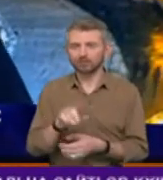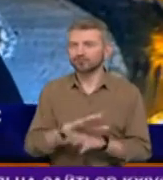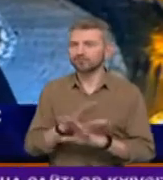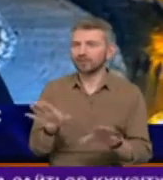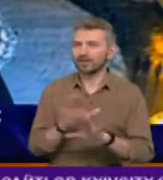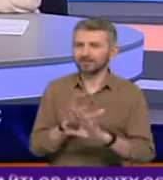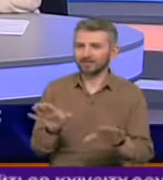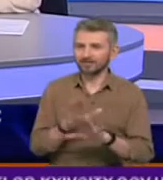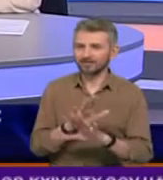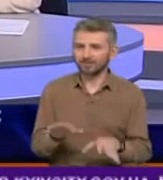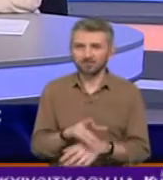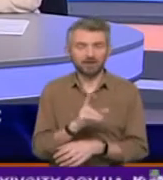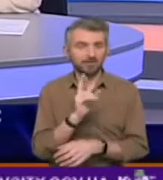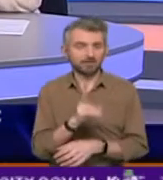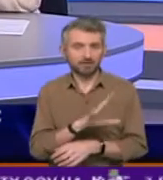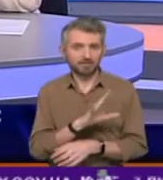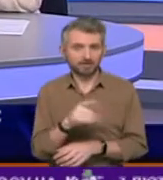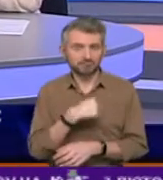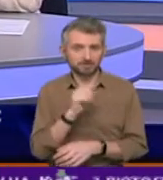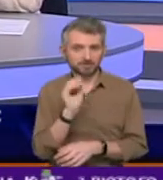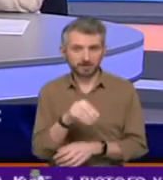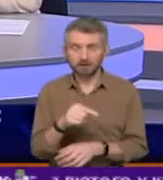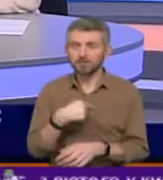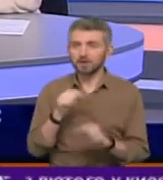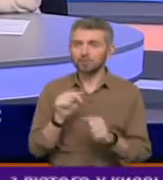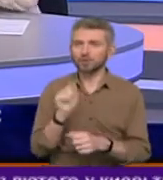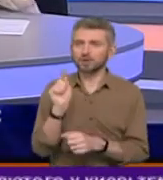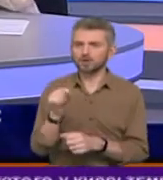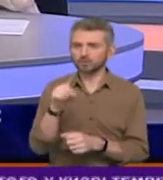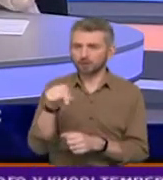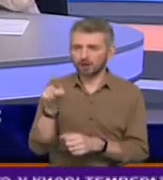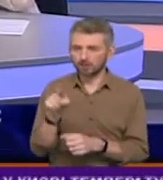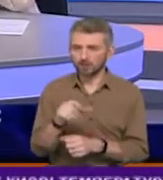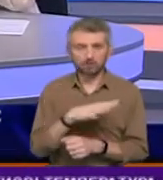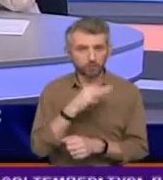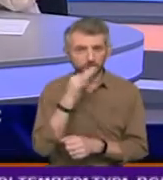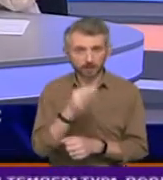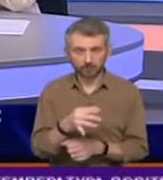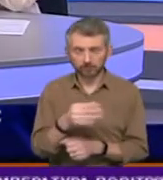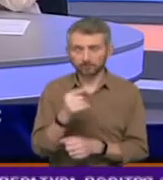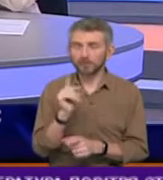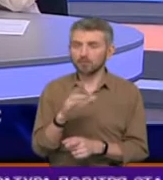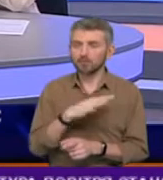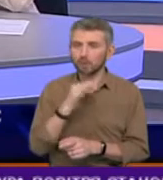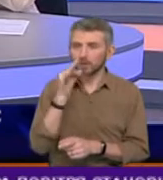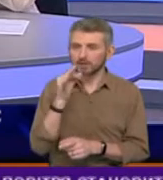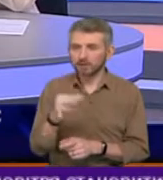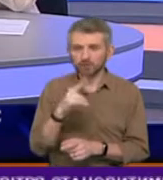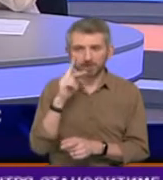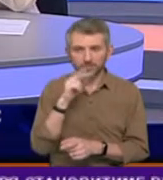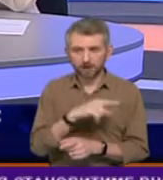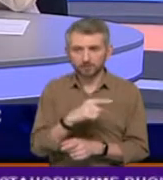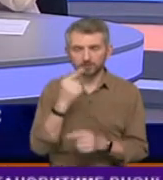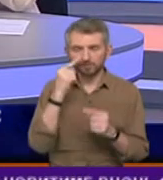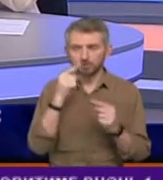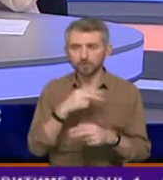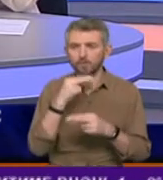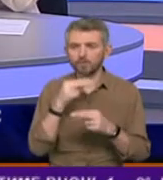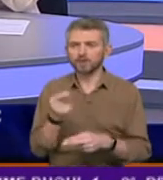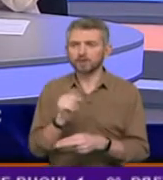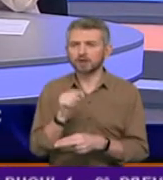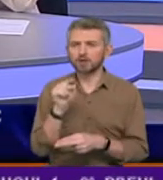Якість звучання була абсолютно задовільна, так, прекрасна, ніхто не скаржився. Справді тим, що у нас можна подати апеляцію